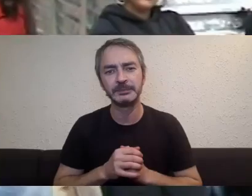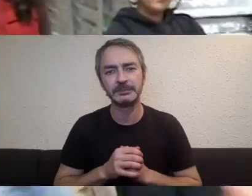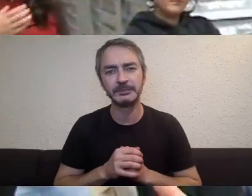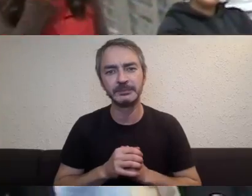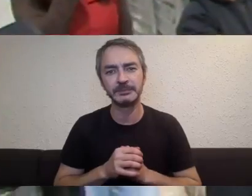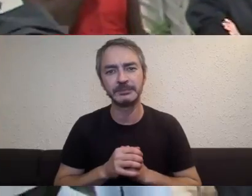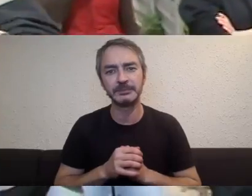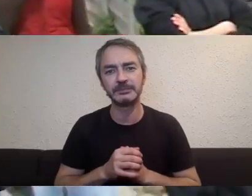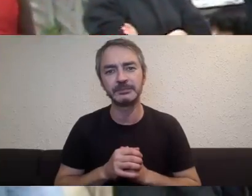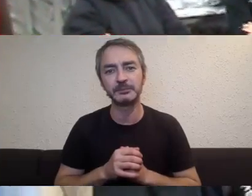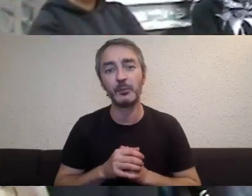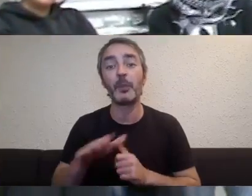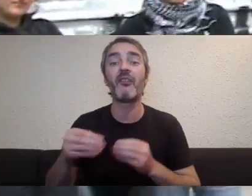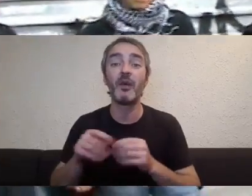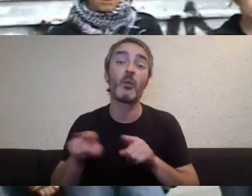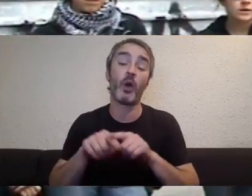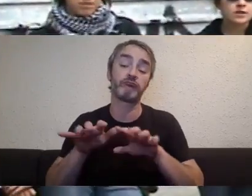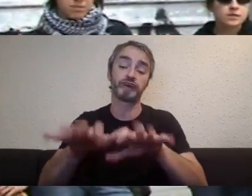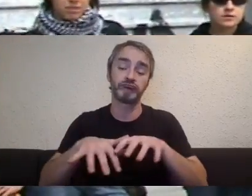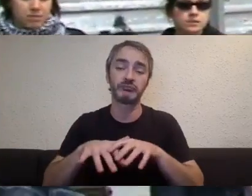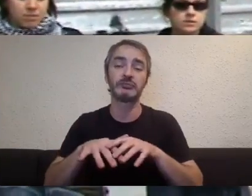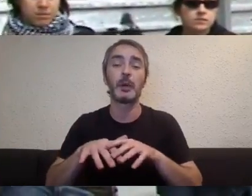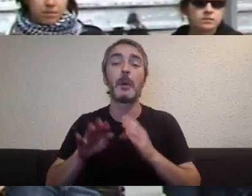grandet i bastant ben acondicionat, perquè era una botiga informàtica,